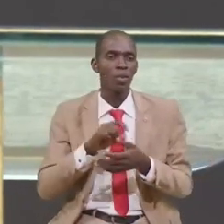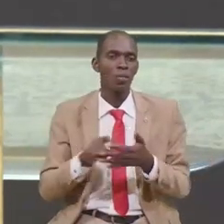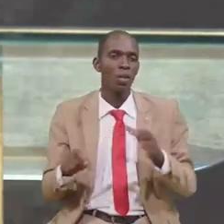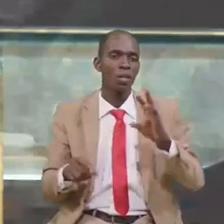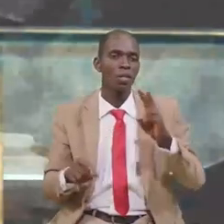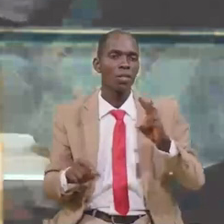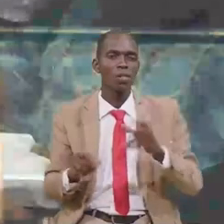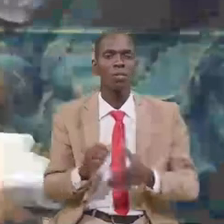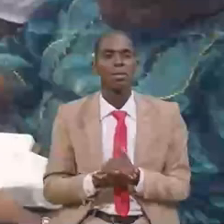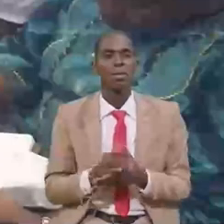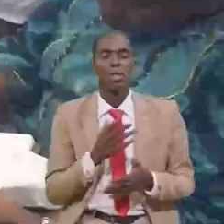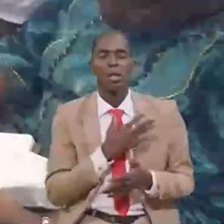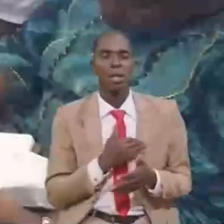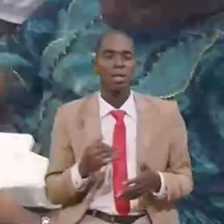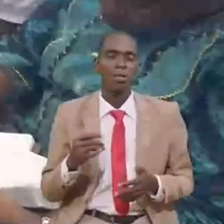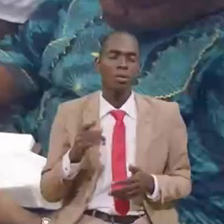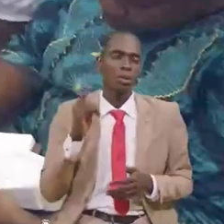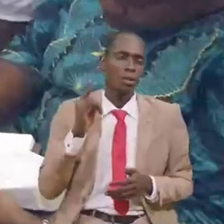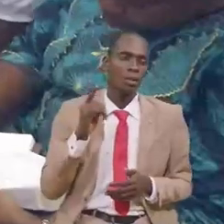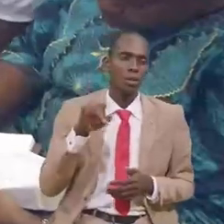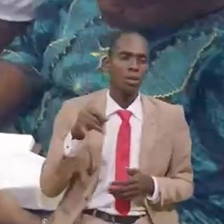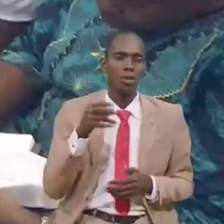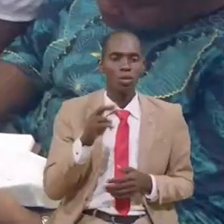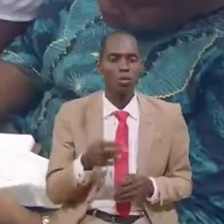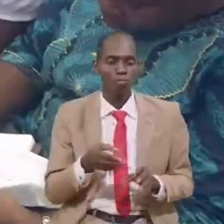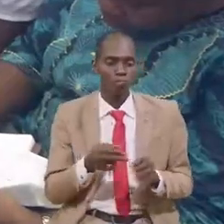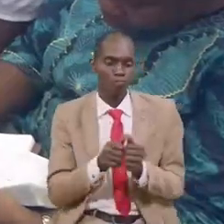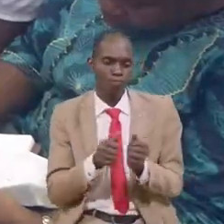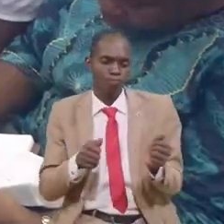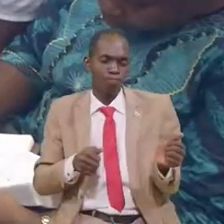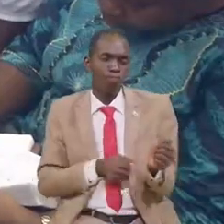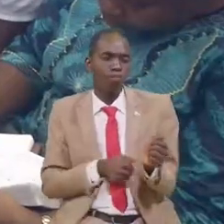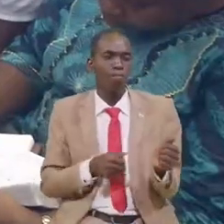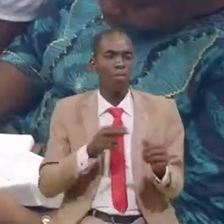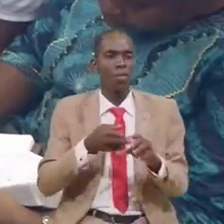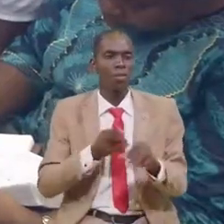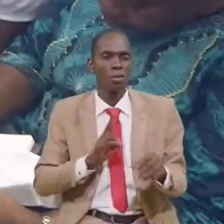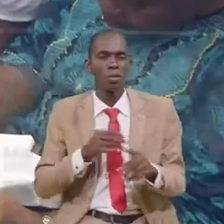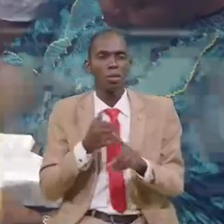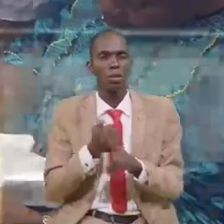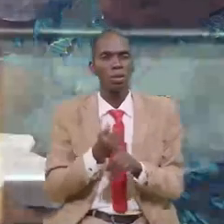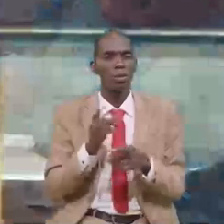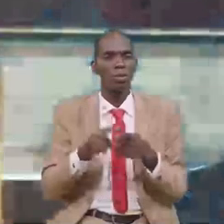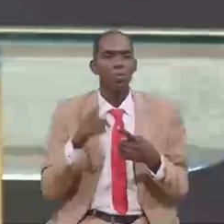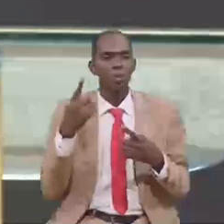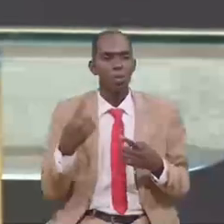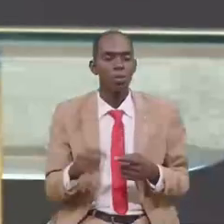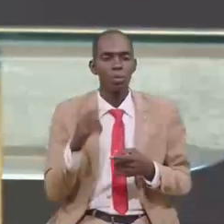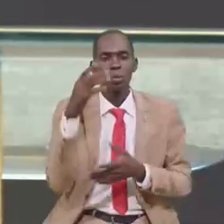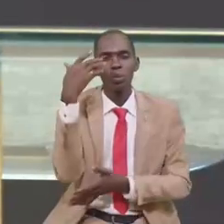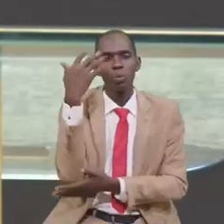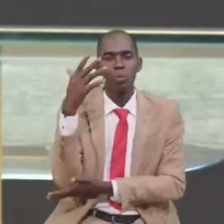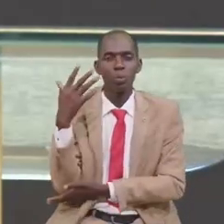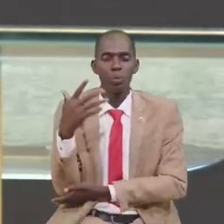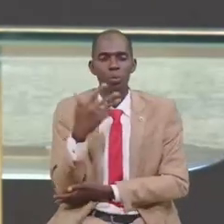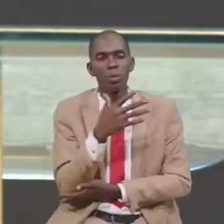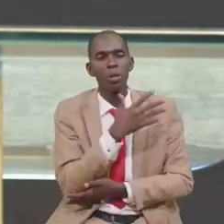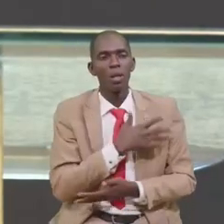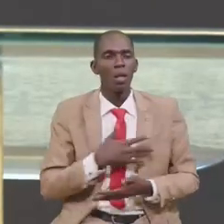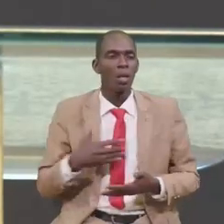se retirait dans les déserts et priait. Un jour,